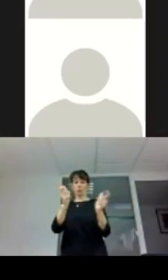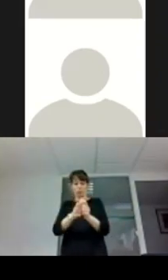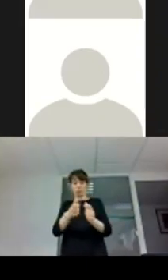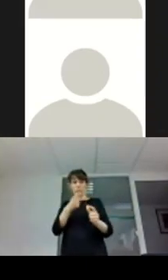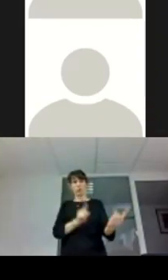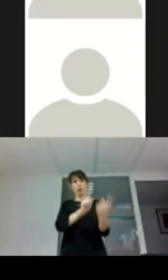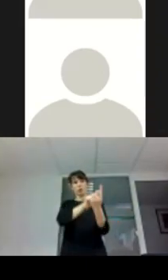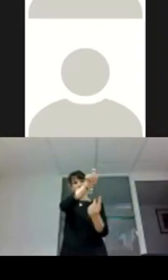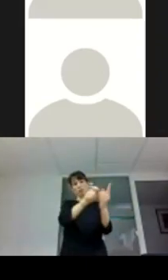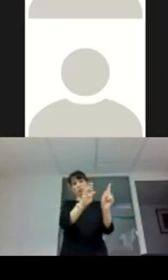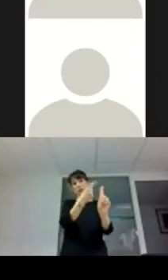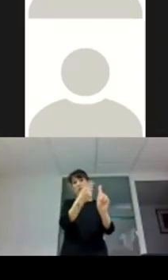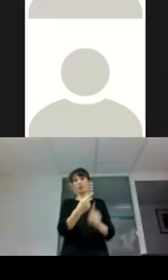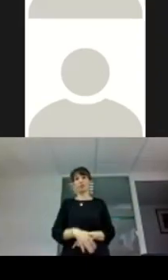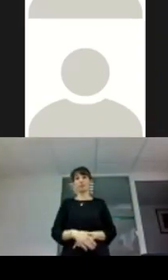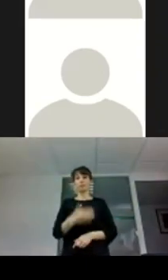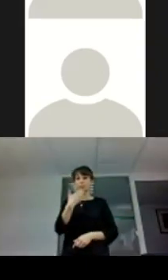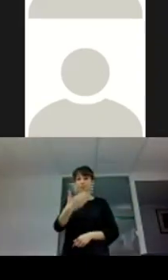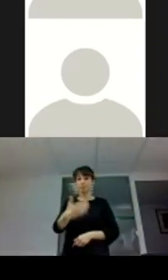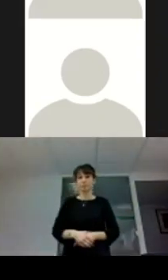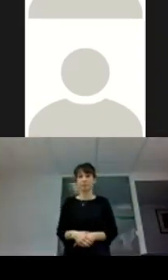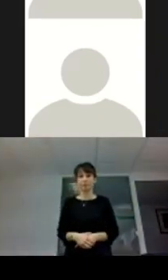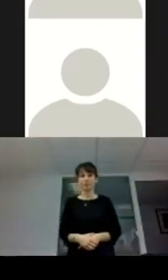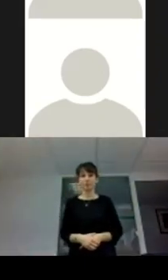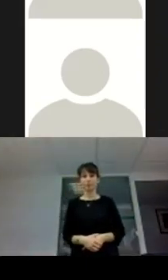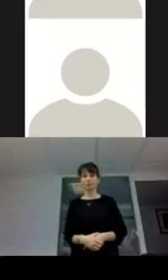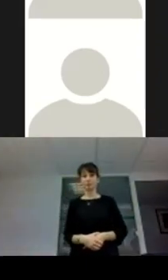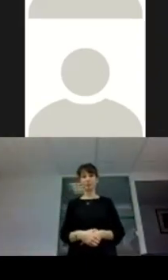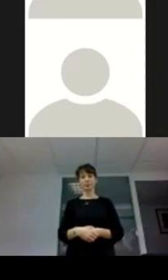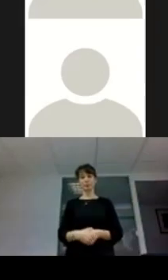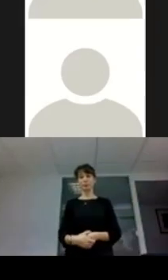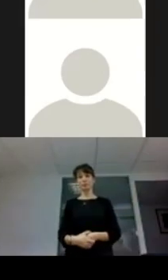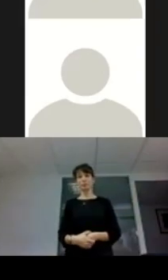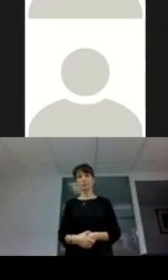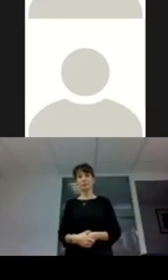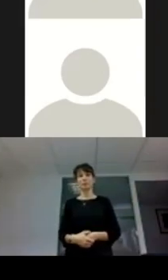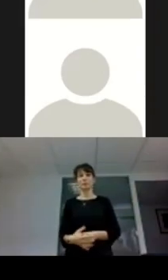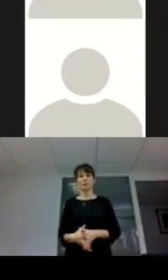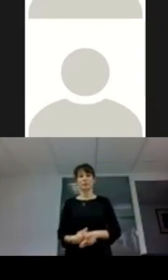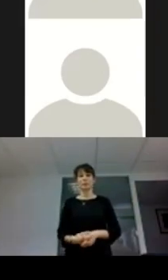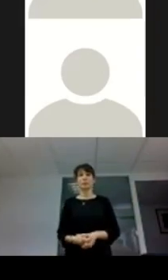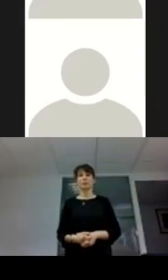chirurgicale, c'est de consulter le plus précocement possible. Je vous remercie.